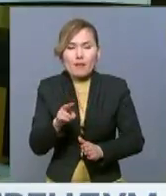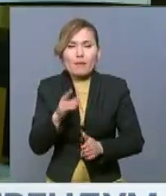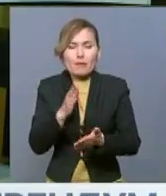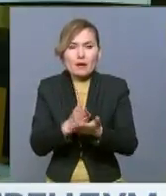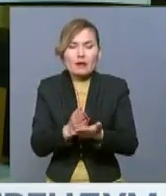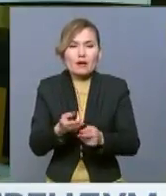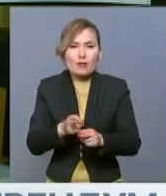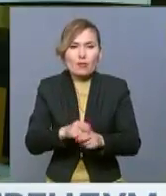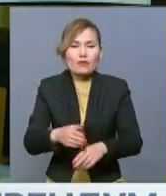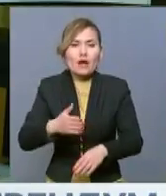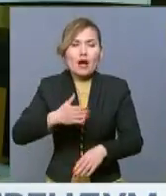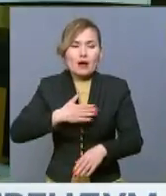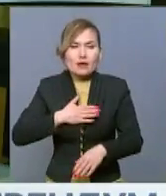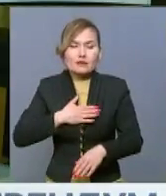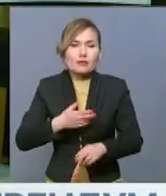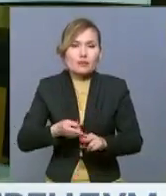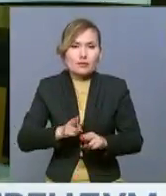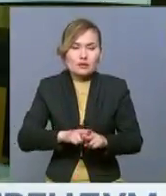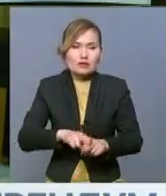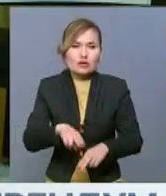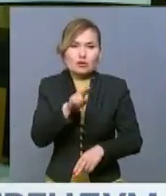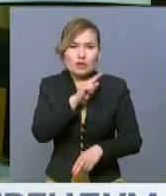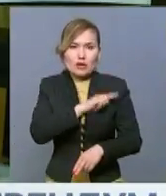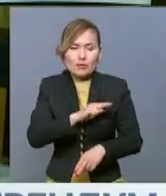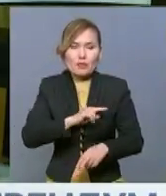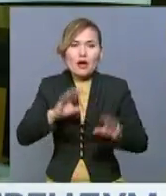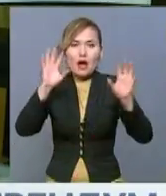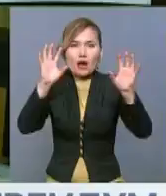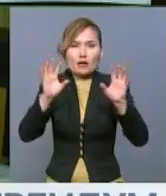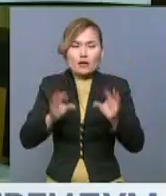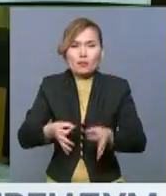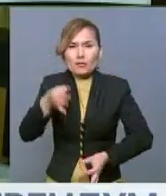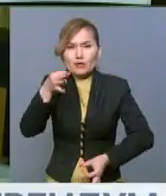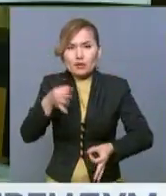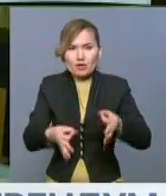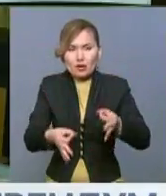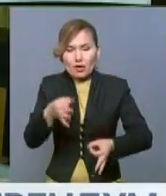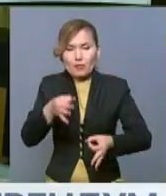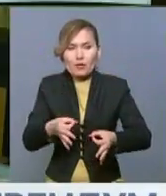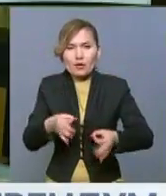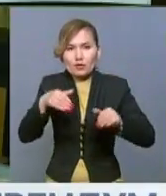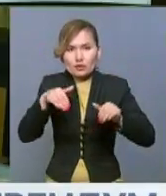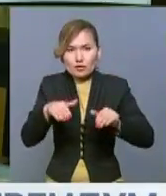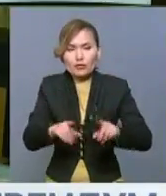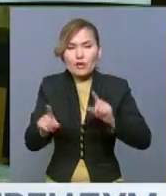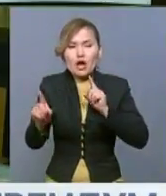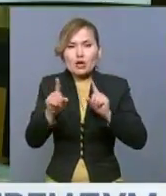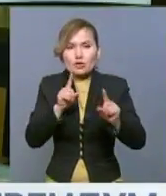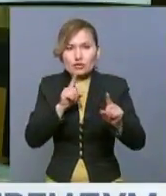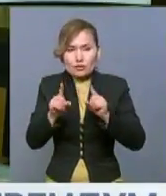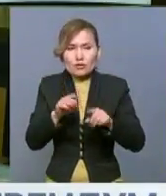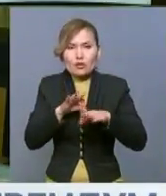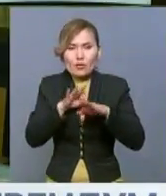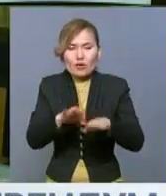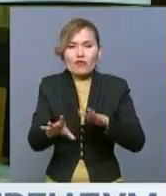қолданбаса да әлі де күшін жойған жоқ. Сондықтан конституциялық сот референдумның өтуіне қарсы емес. Мәселен,